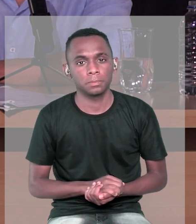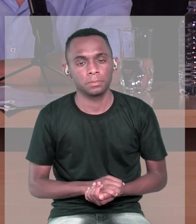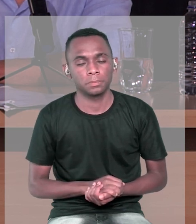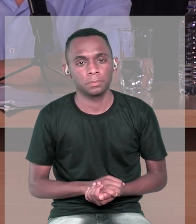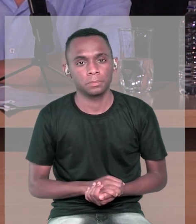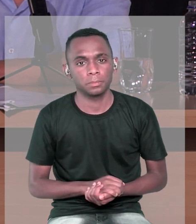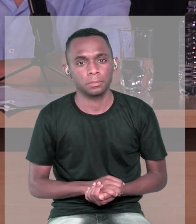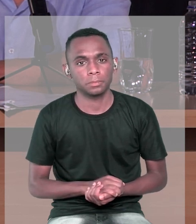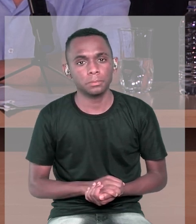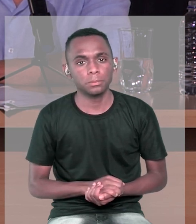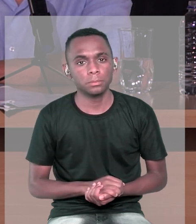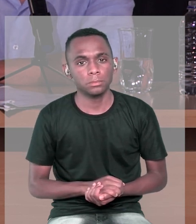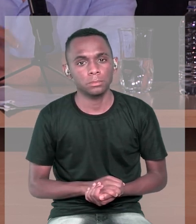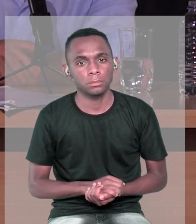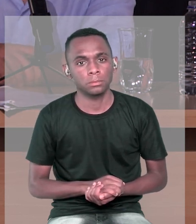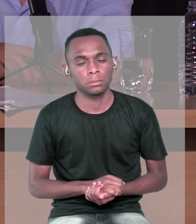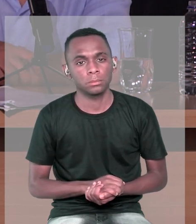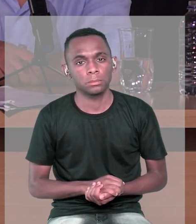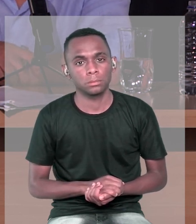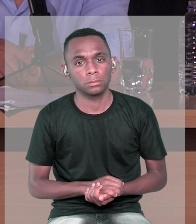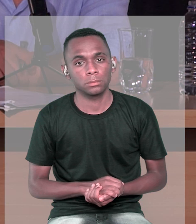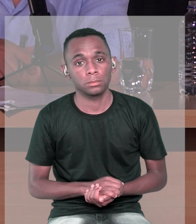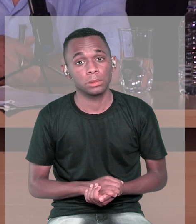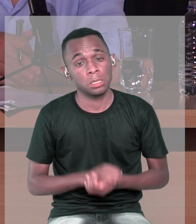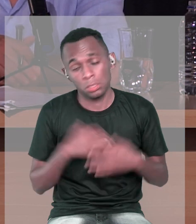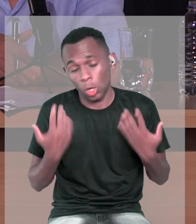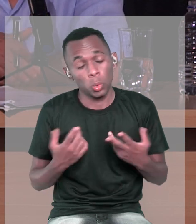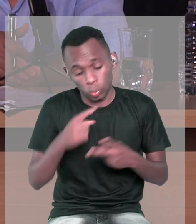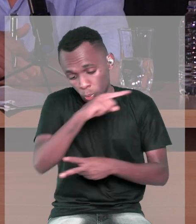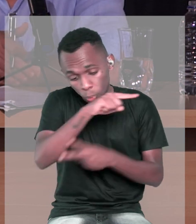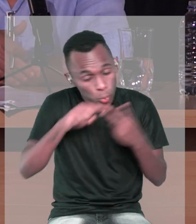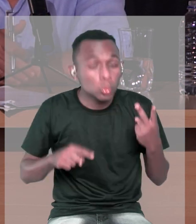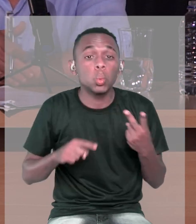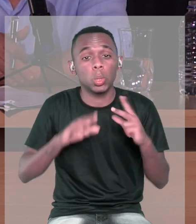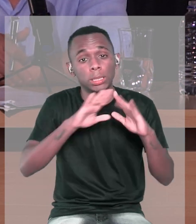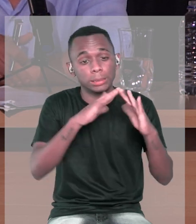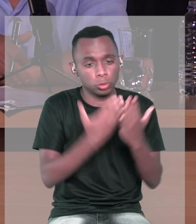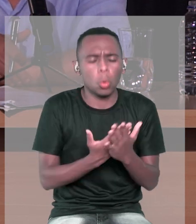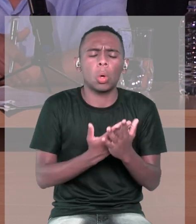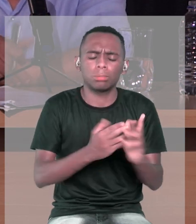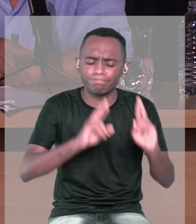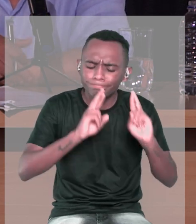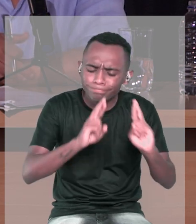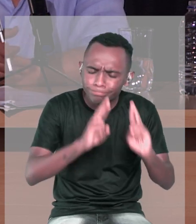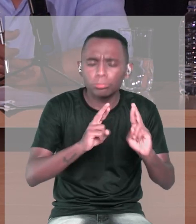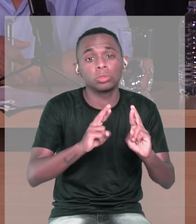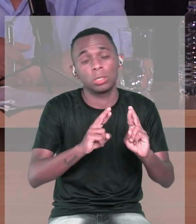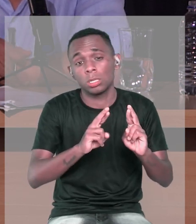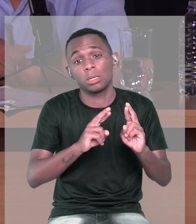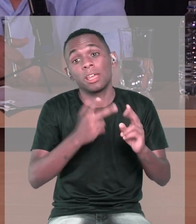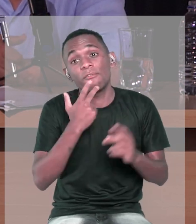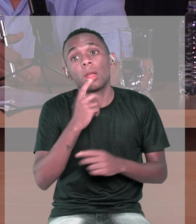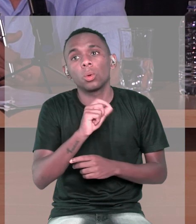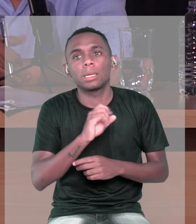richesse pour tout le monde. Aqui vocês têm 2 escolas. A escola otimista, liberal, que diz